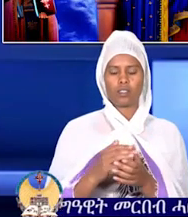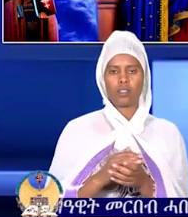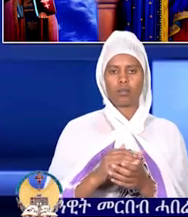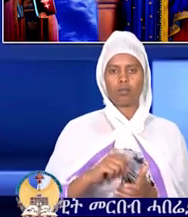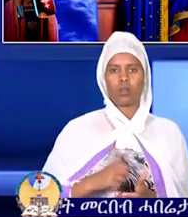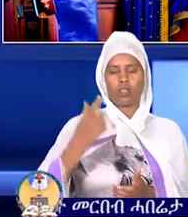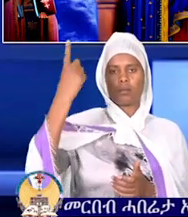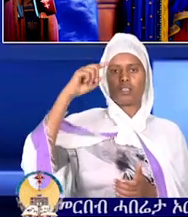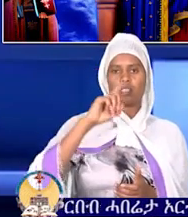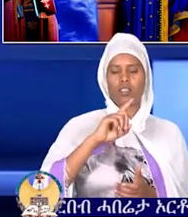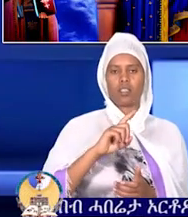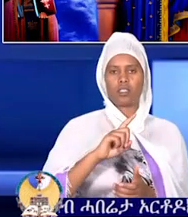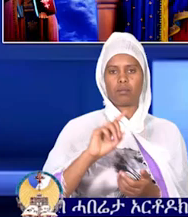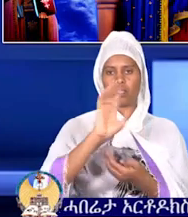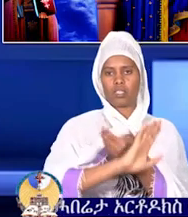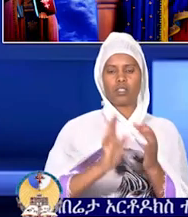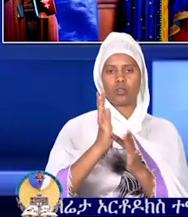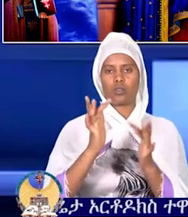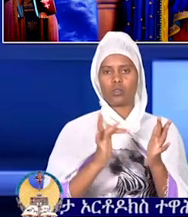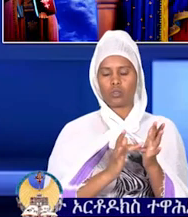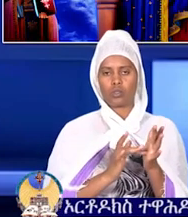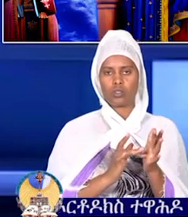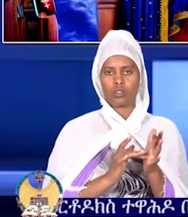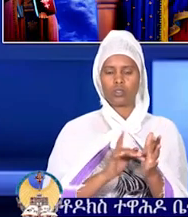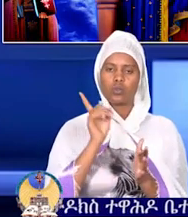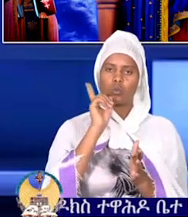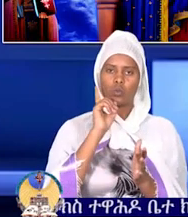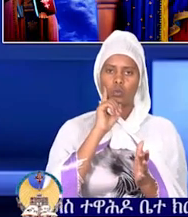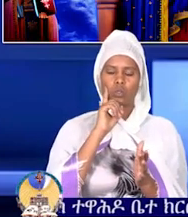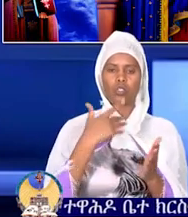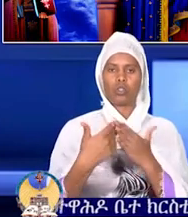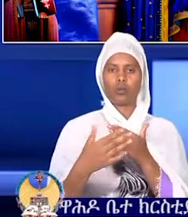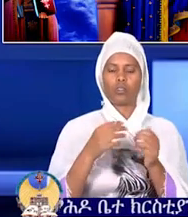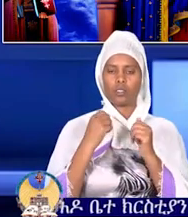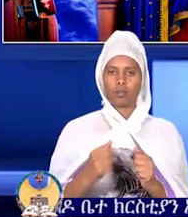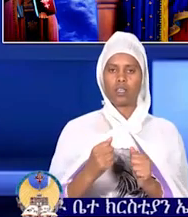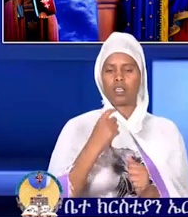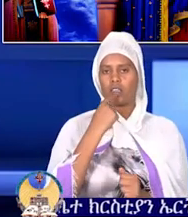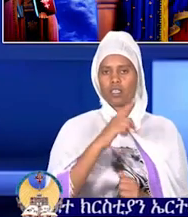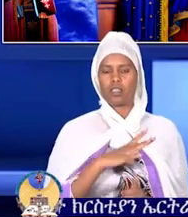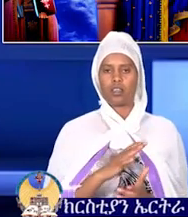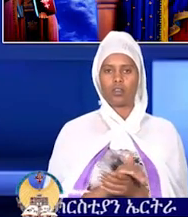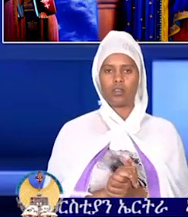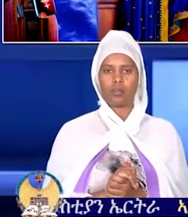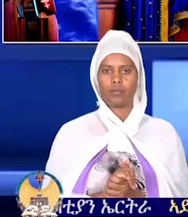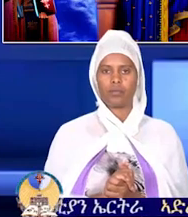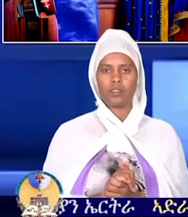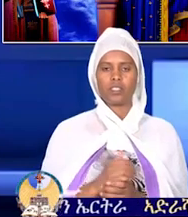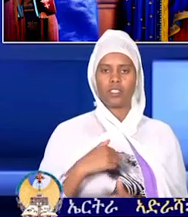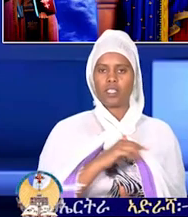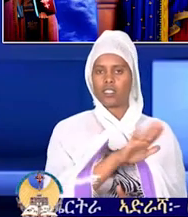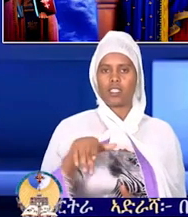ዝገበርና በሉ ኢሉ በዓሉ ጎይታናን ኣምላኽናን መድሓኒናን ኢየሱስ ክርስቶስ ኩሉ ግዜ ክንገብሮ ዝግብኣና ኢና